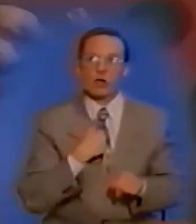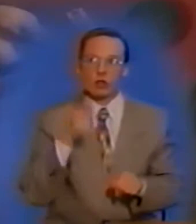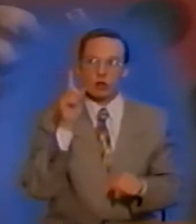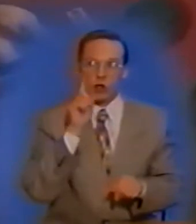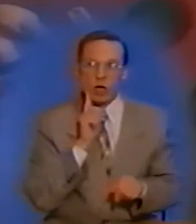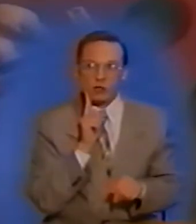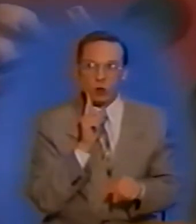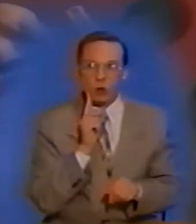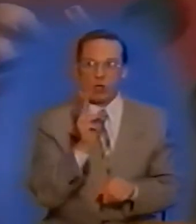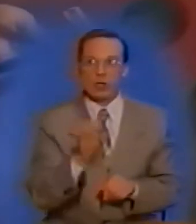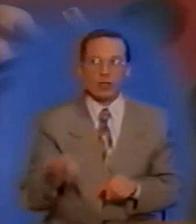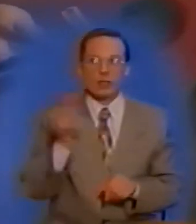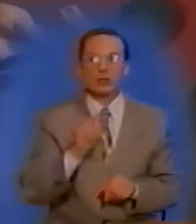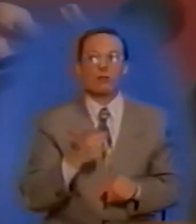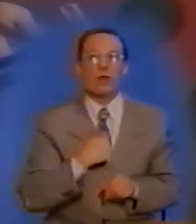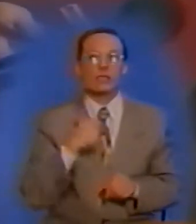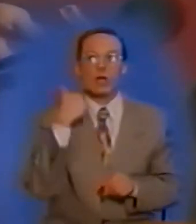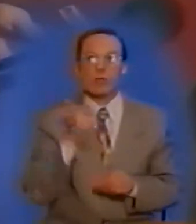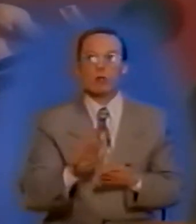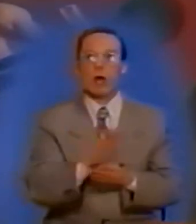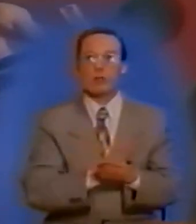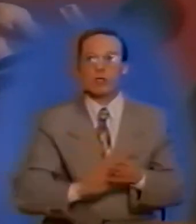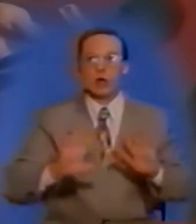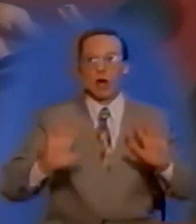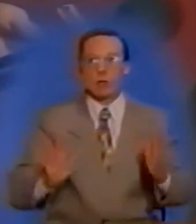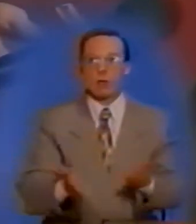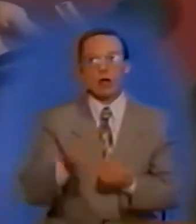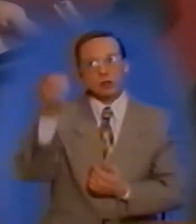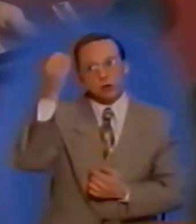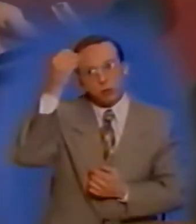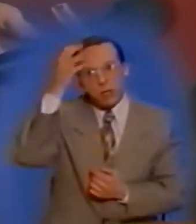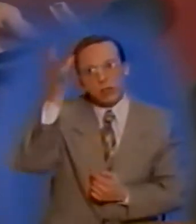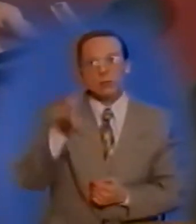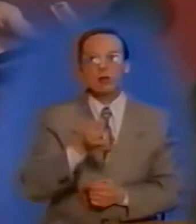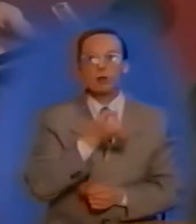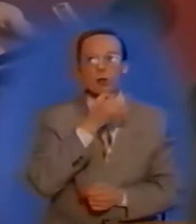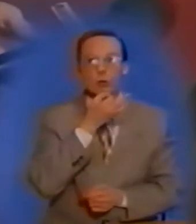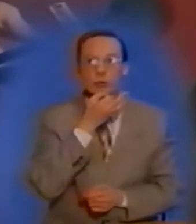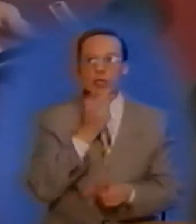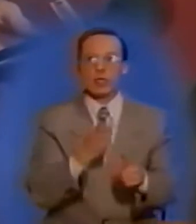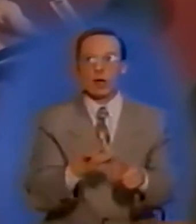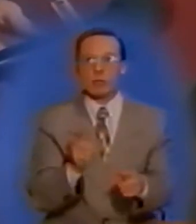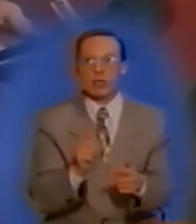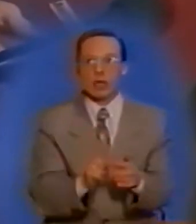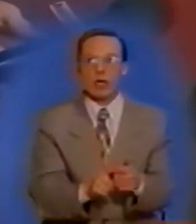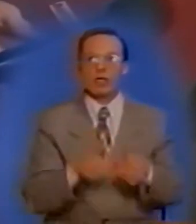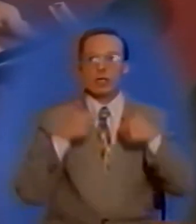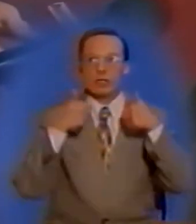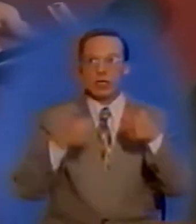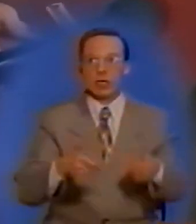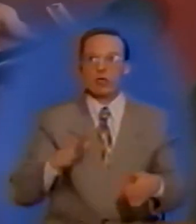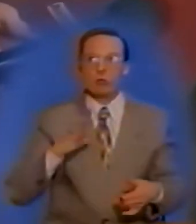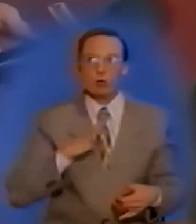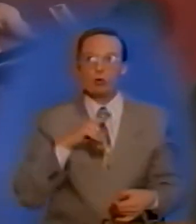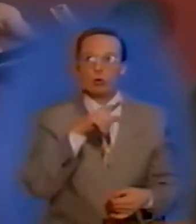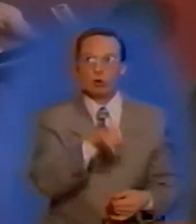norėčiau, kad mes kalbėtume apskritai apie supratimą truputėlį ir apie tai, kad gerai būtų